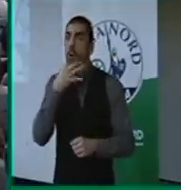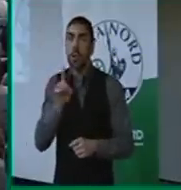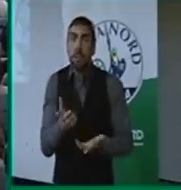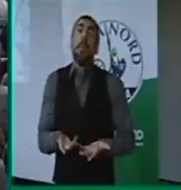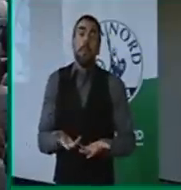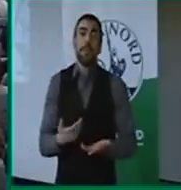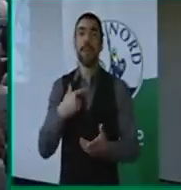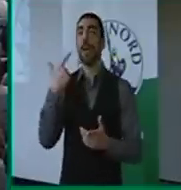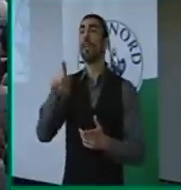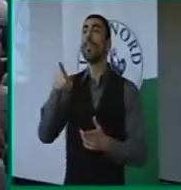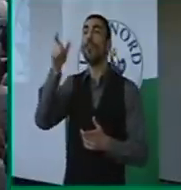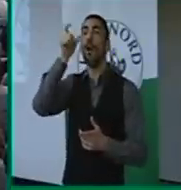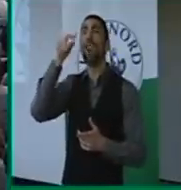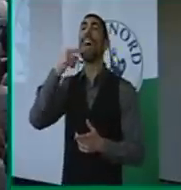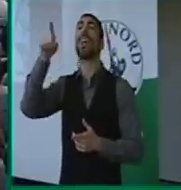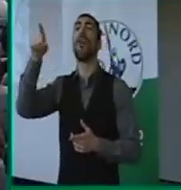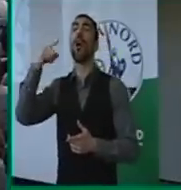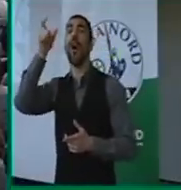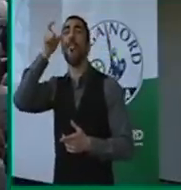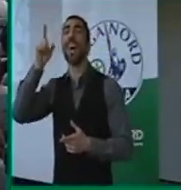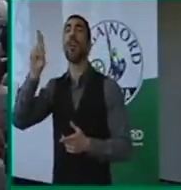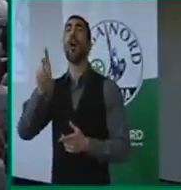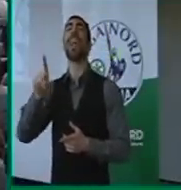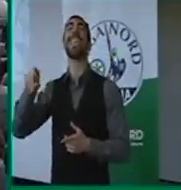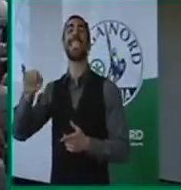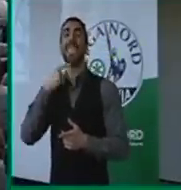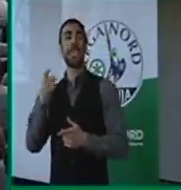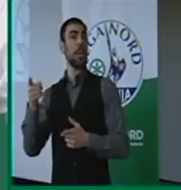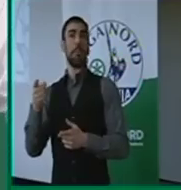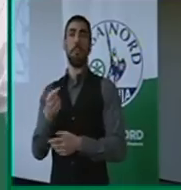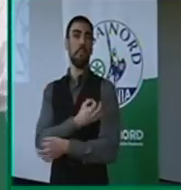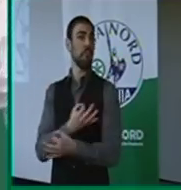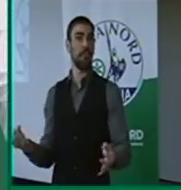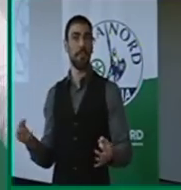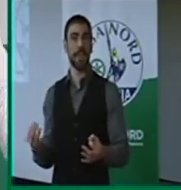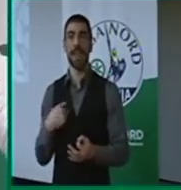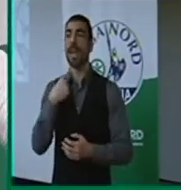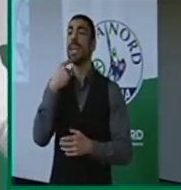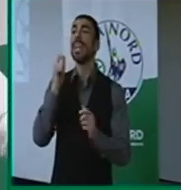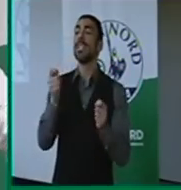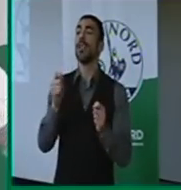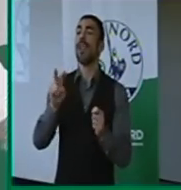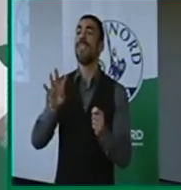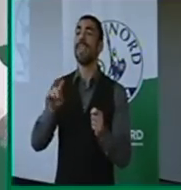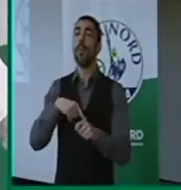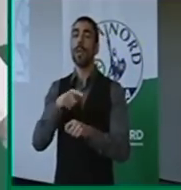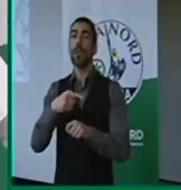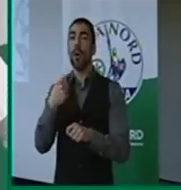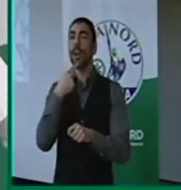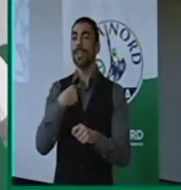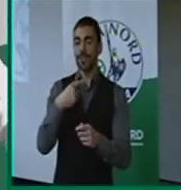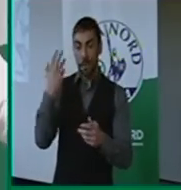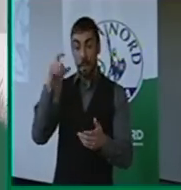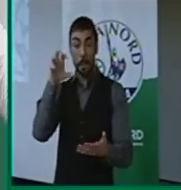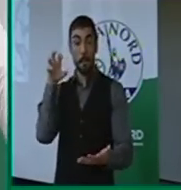corriere dice che il governo Renzi è una figata perché il Sole 24 Ore era quello che titolava fate presto Quando